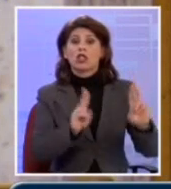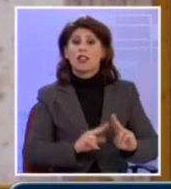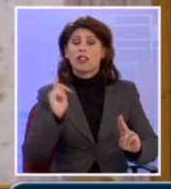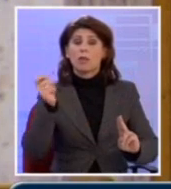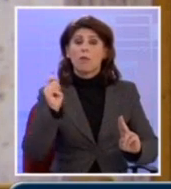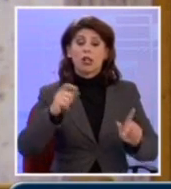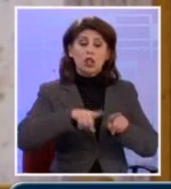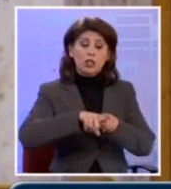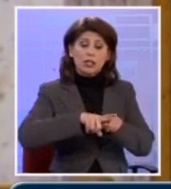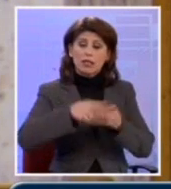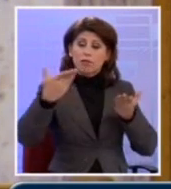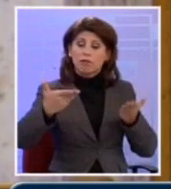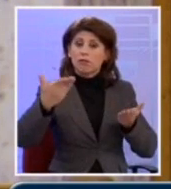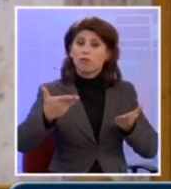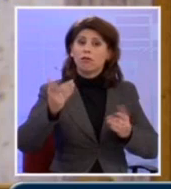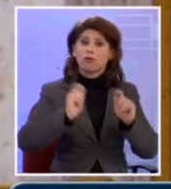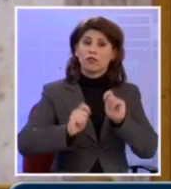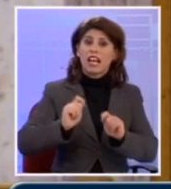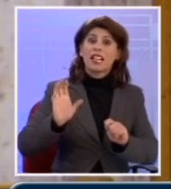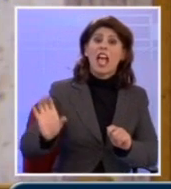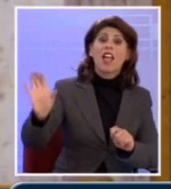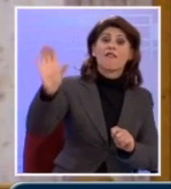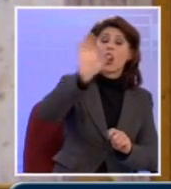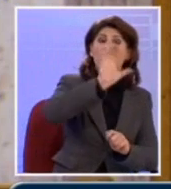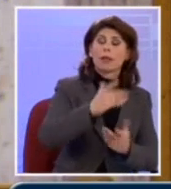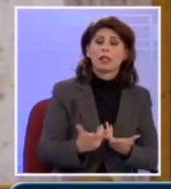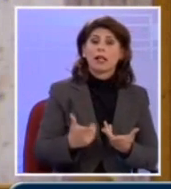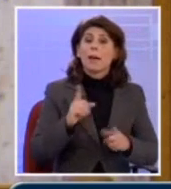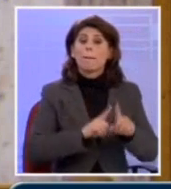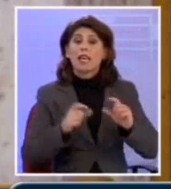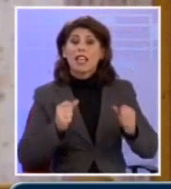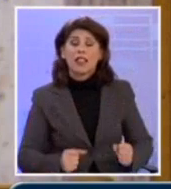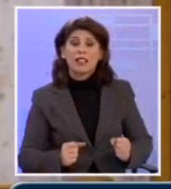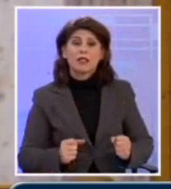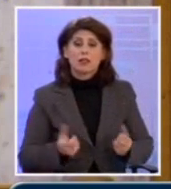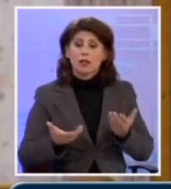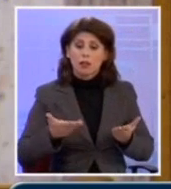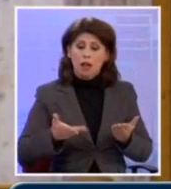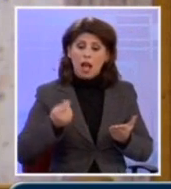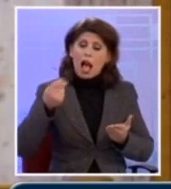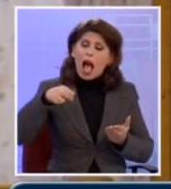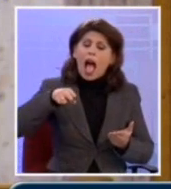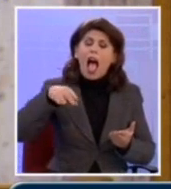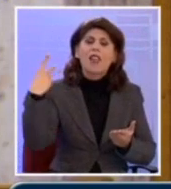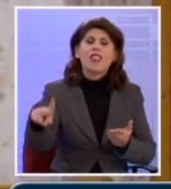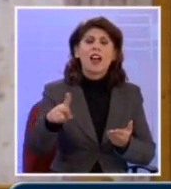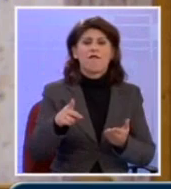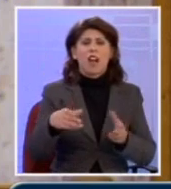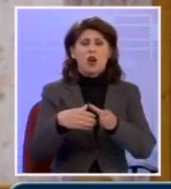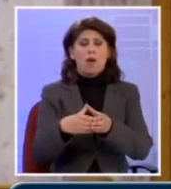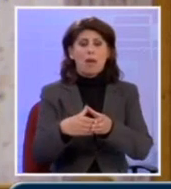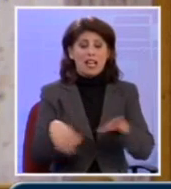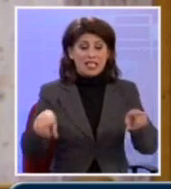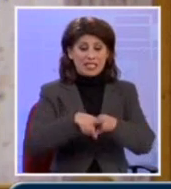πολιτικό συσχετισμό που διαμορφώνεται στην Ευρώπη. Ποια είναι η θέση του σε σχέση με αδελφά κόμματα. Συγκυβερνών κόμμα